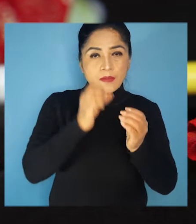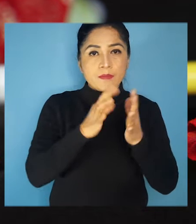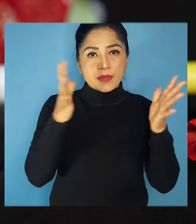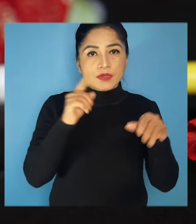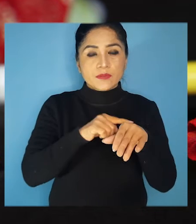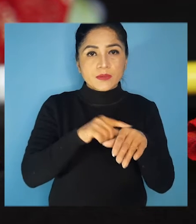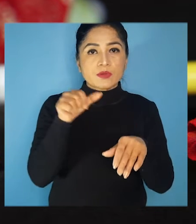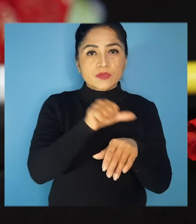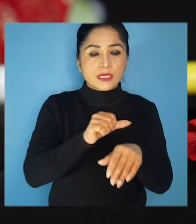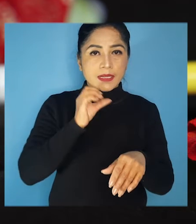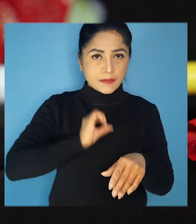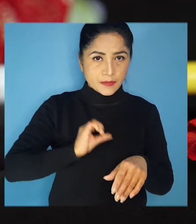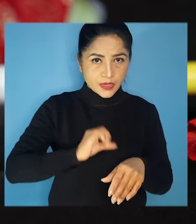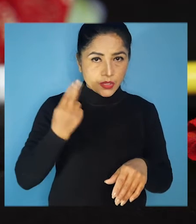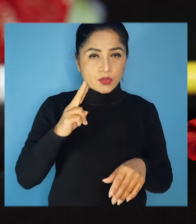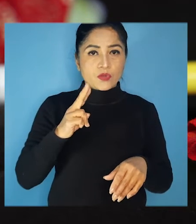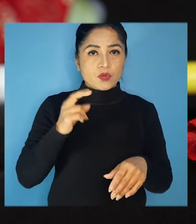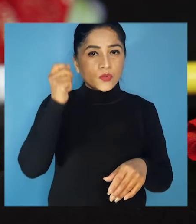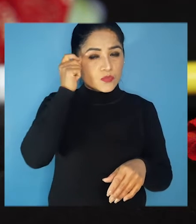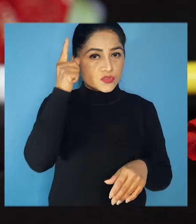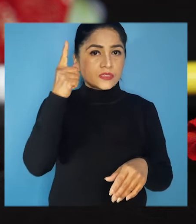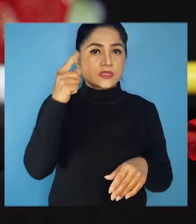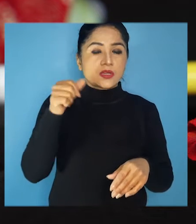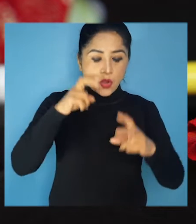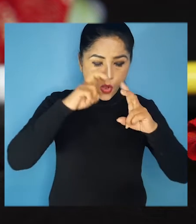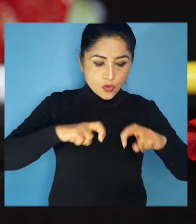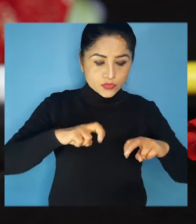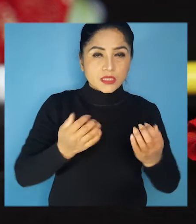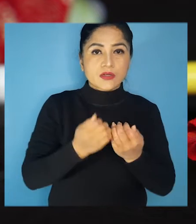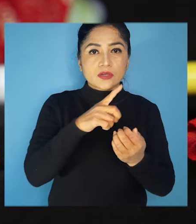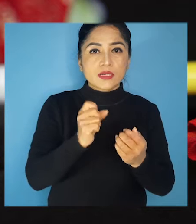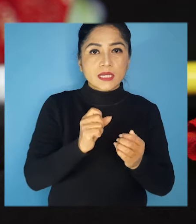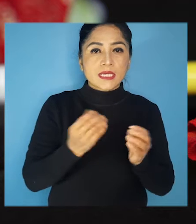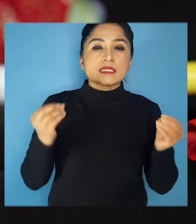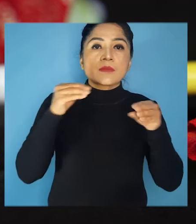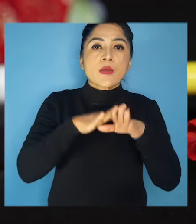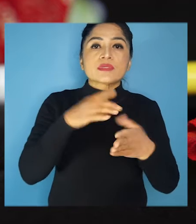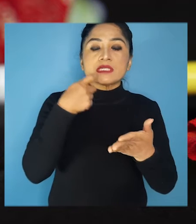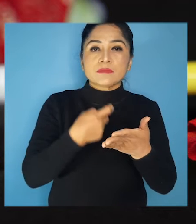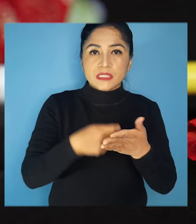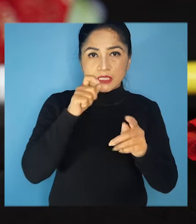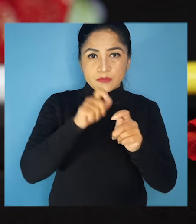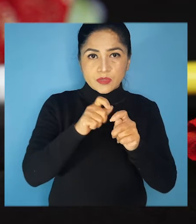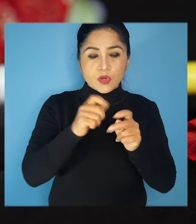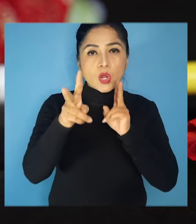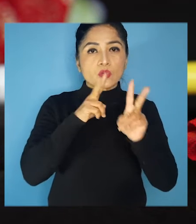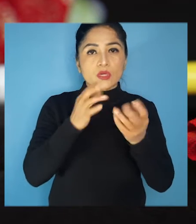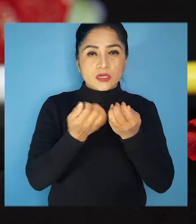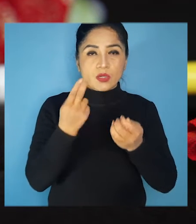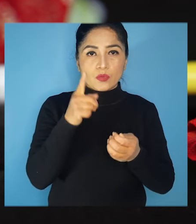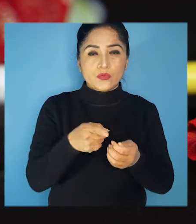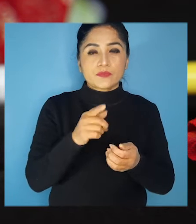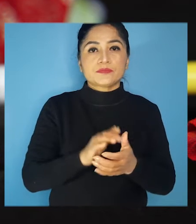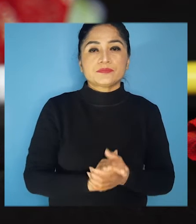महामारीमा उनीहरूले भोगेको अनुभव बुझ्न तथा अनुसन्धानका लागि समावेशी विधि बनाउन कुराकानी गरेका